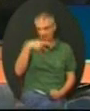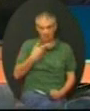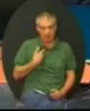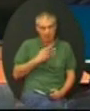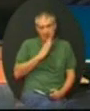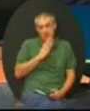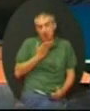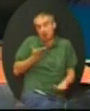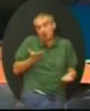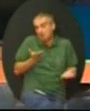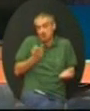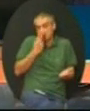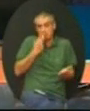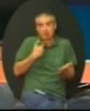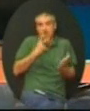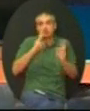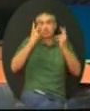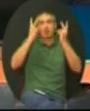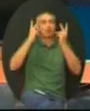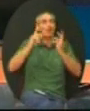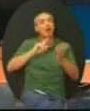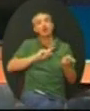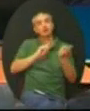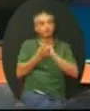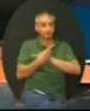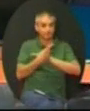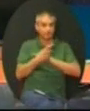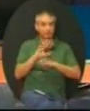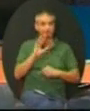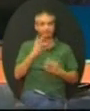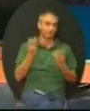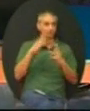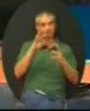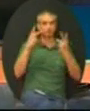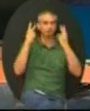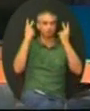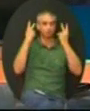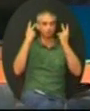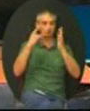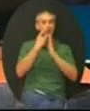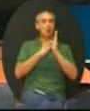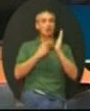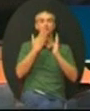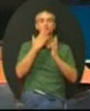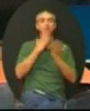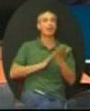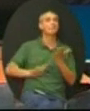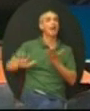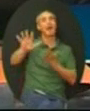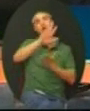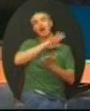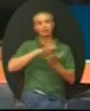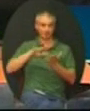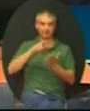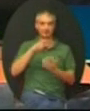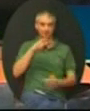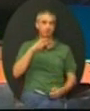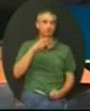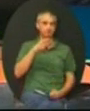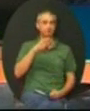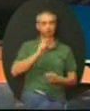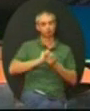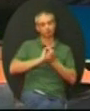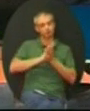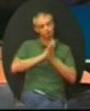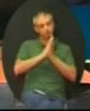לי בעיה איתה, אבל בעיניי זה לא עיקר, לעומת זאת, מהלך שבעיניי הרבה יותר משמעותי זה חוק ירושלים רבתי, שאני חושב